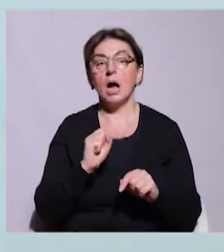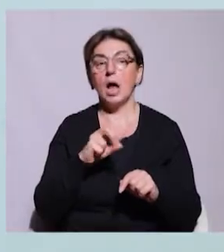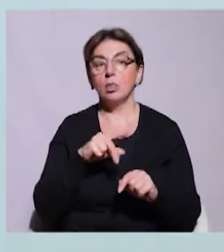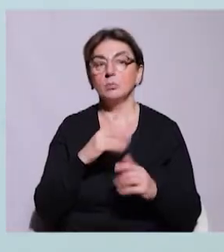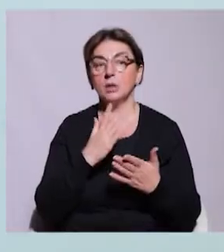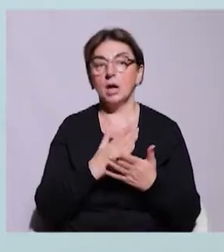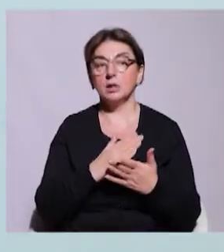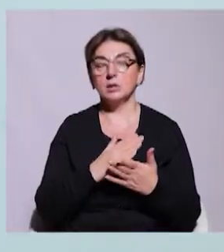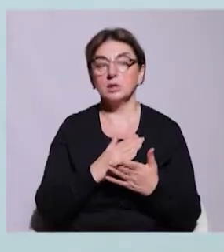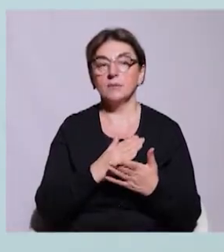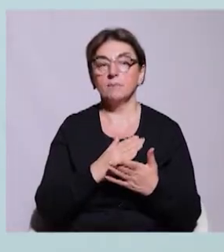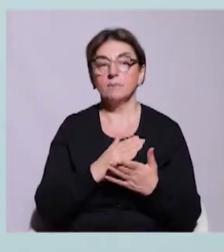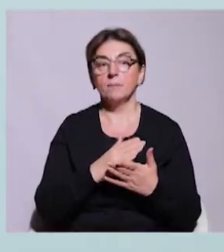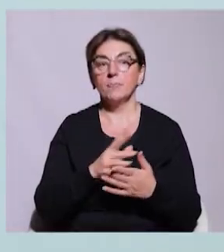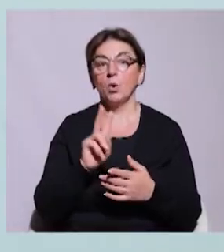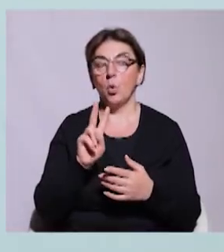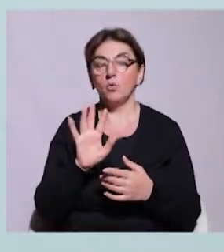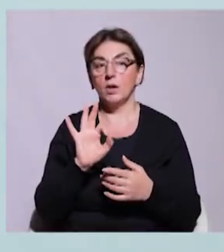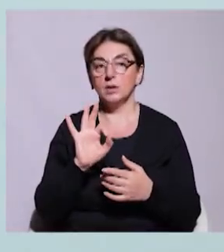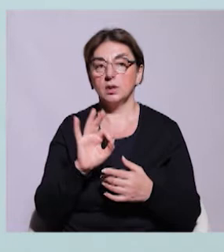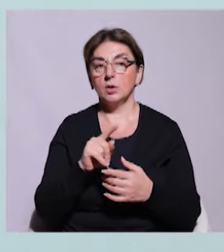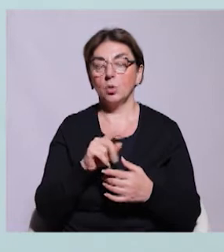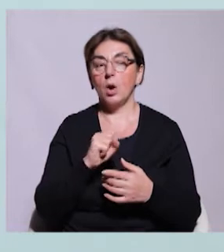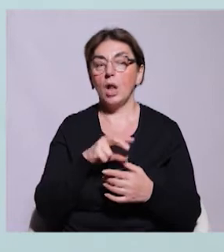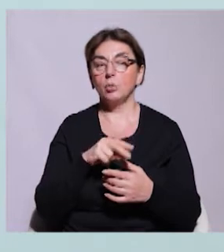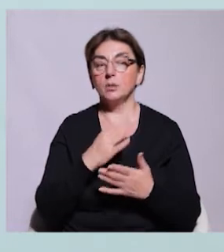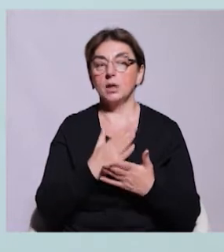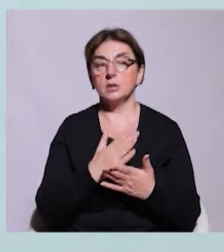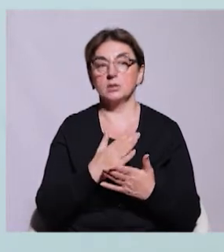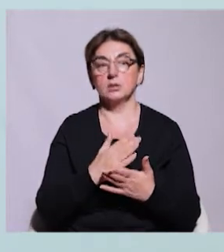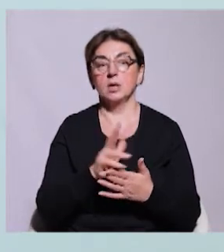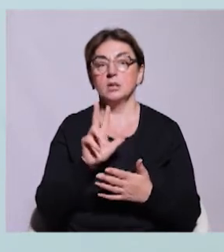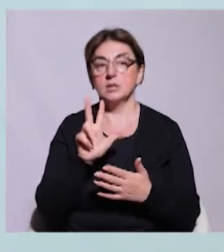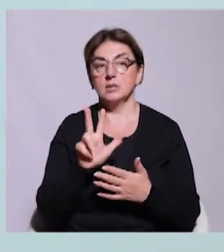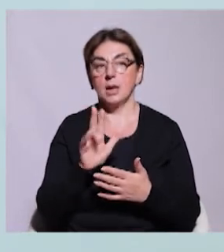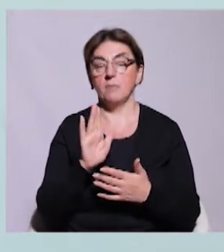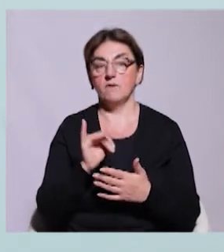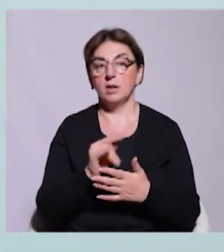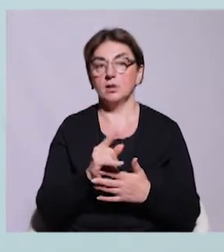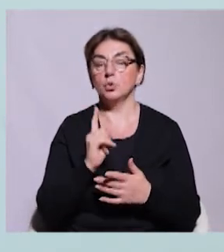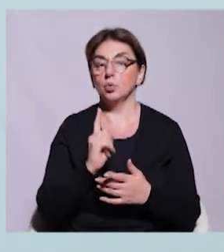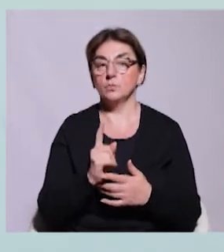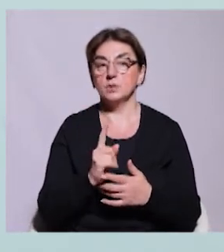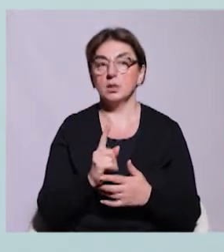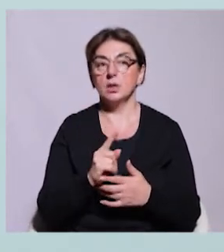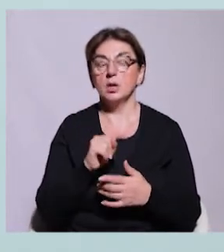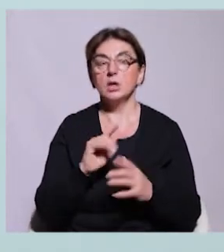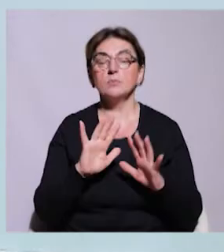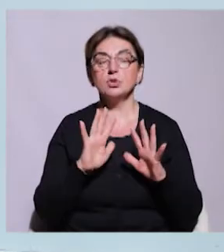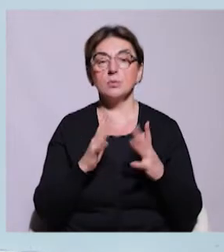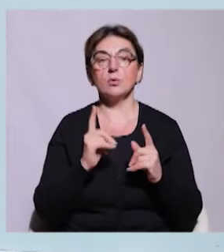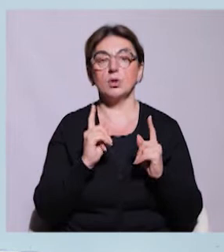ჩვენ ხვდებით, რა თქმა უნდა, იმას, რომ ჟანგბადი არის ორვალენტიანი, ალუმინი არის სამვალენტიანი.